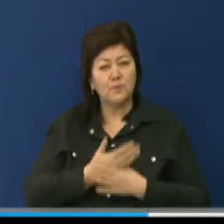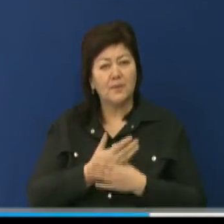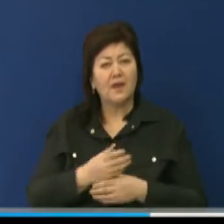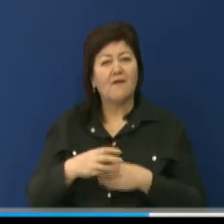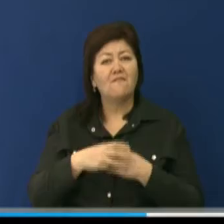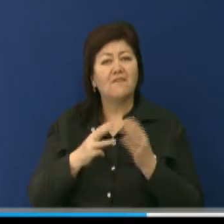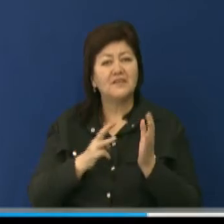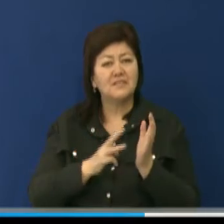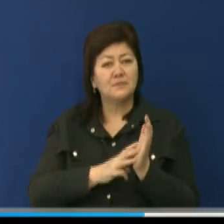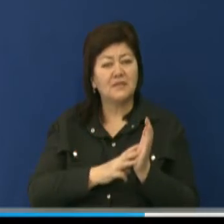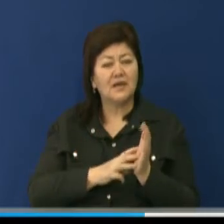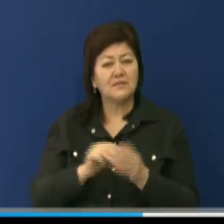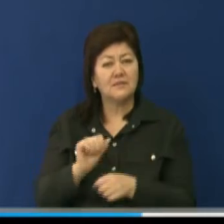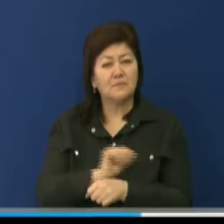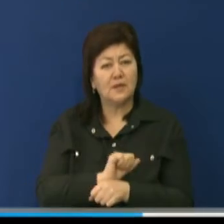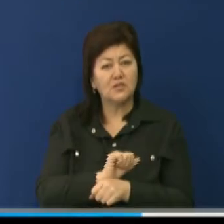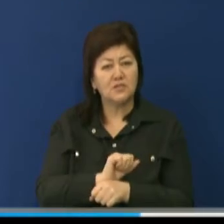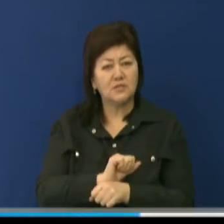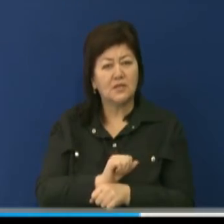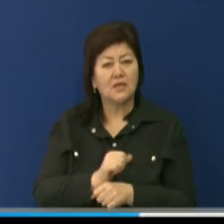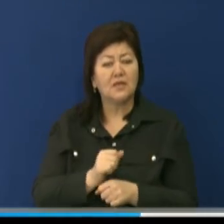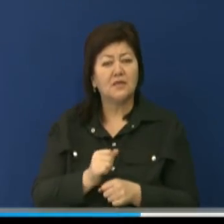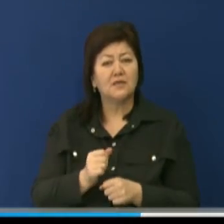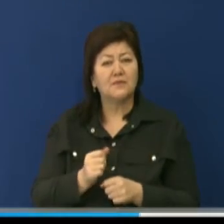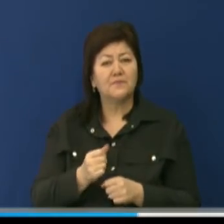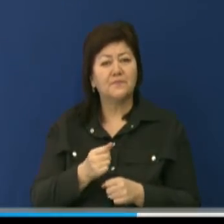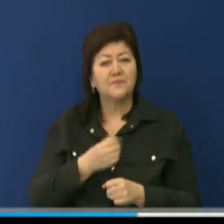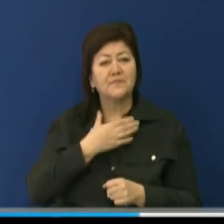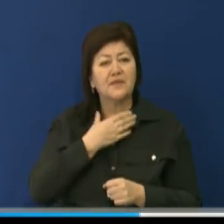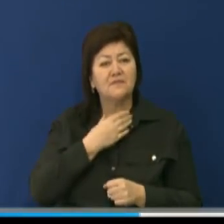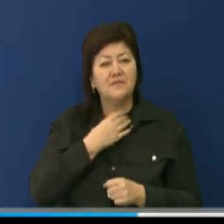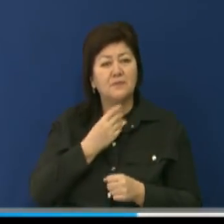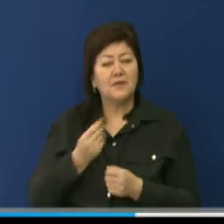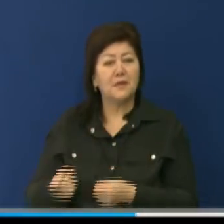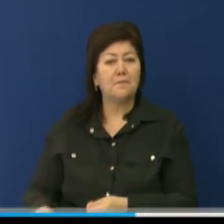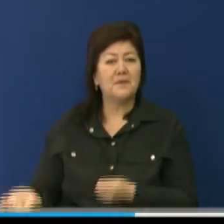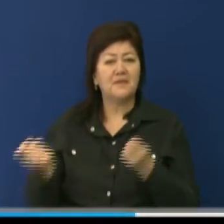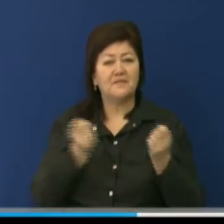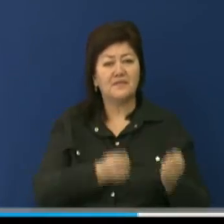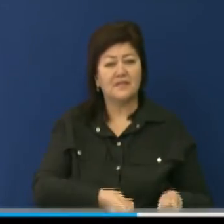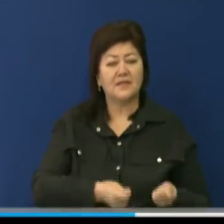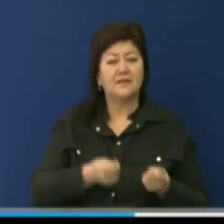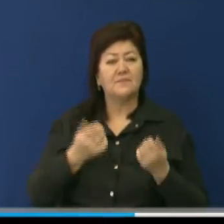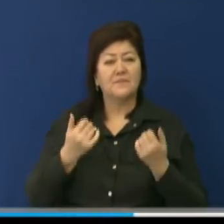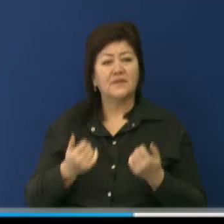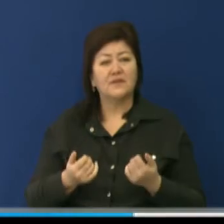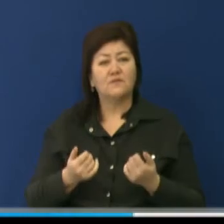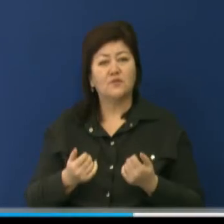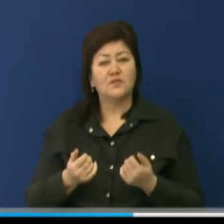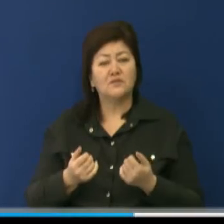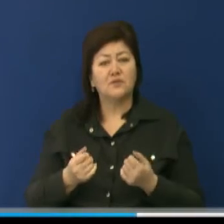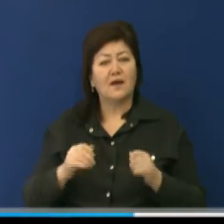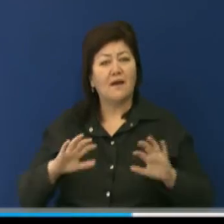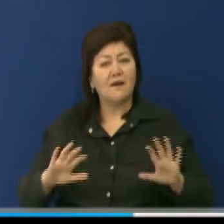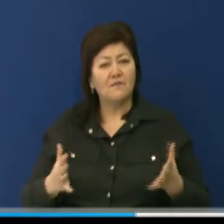және 40 жолаушысы бар 2 автобус Семей қаласына жеткізілді. Осы жолдағы апатты құтқару